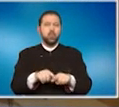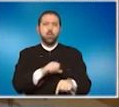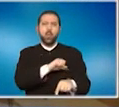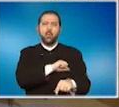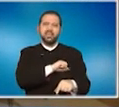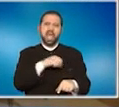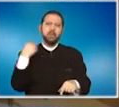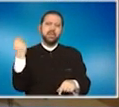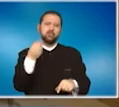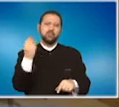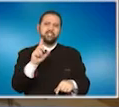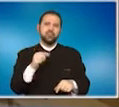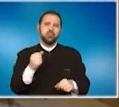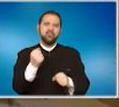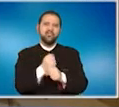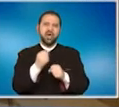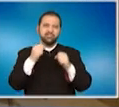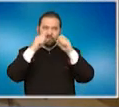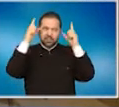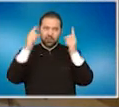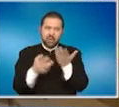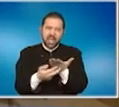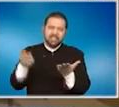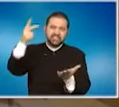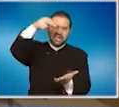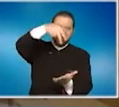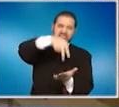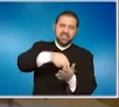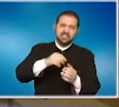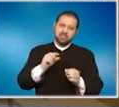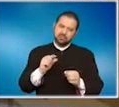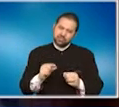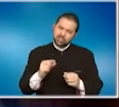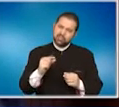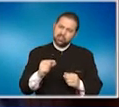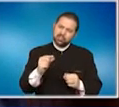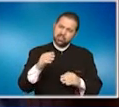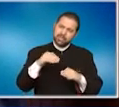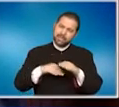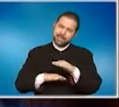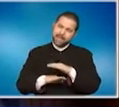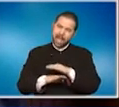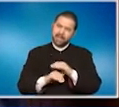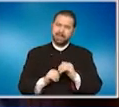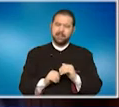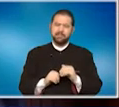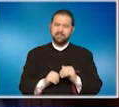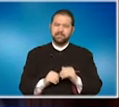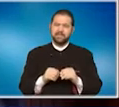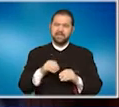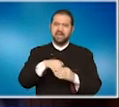și Dumnezeu nu e de acord, nu, ci încet și în tainic, în taină, în timpul rugăciunii